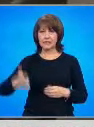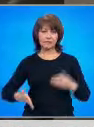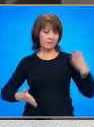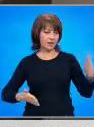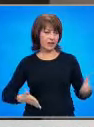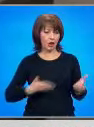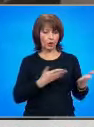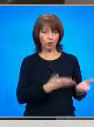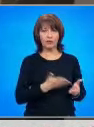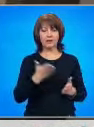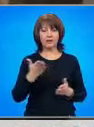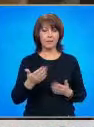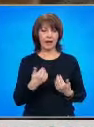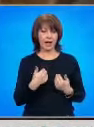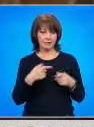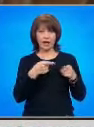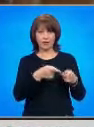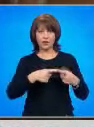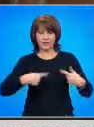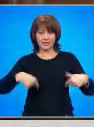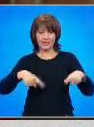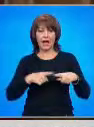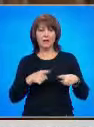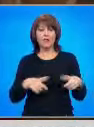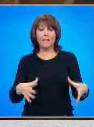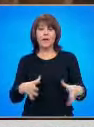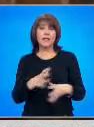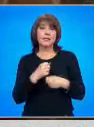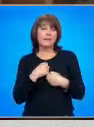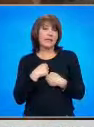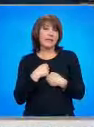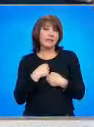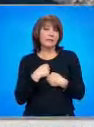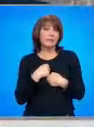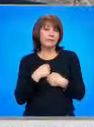и там. Бях в тази стая и това ме спаси.